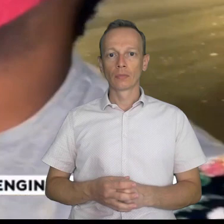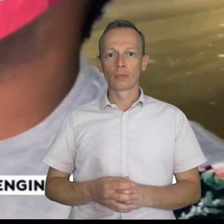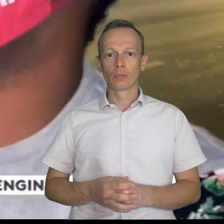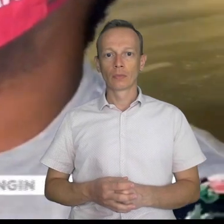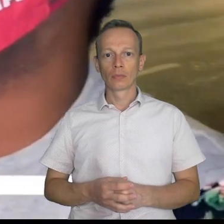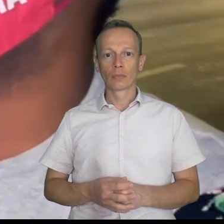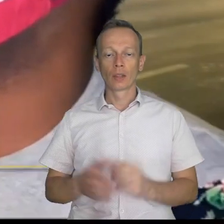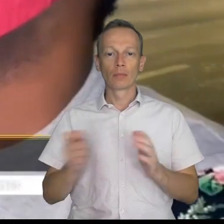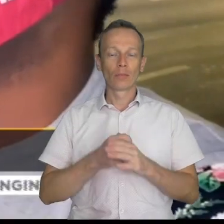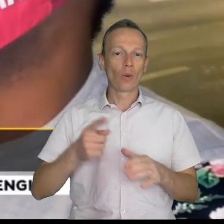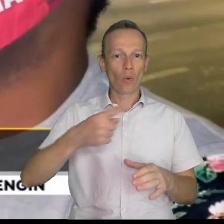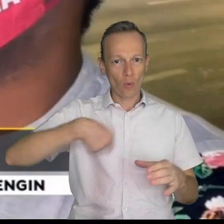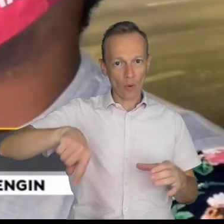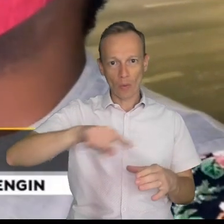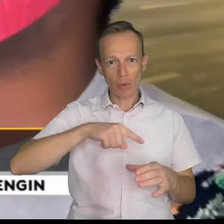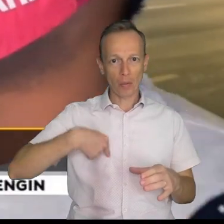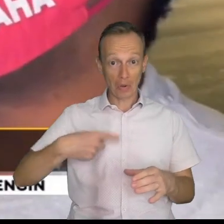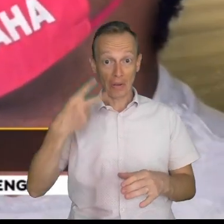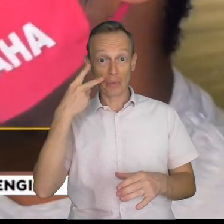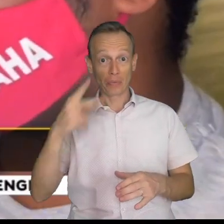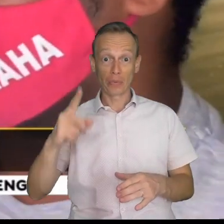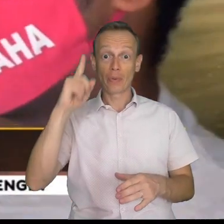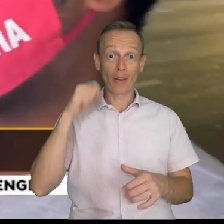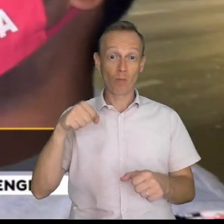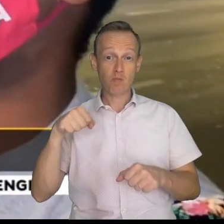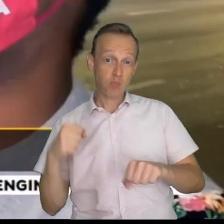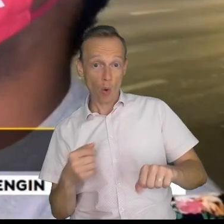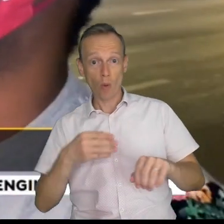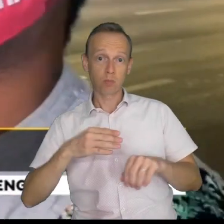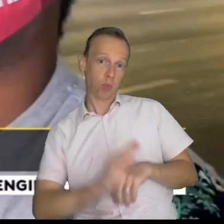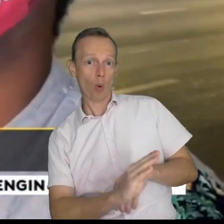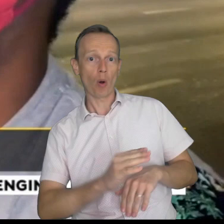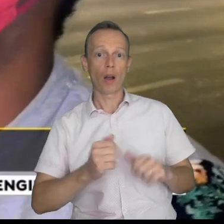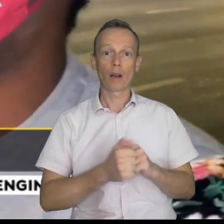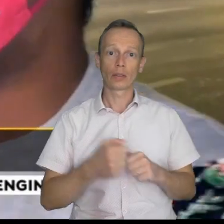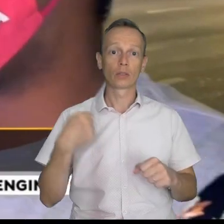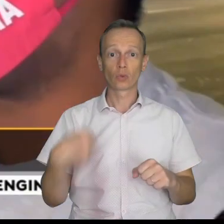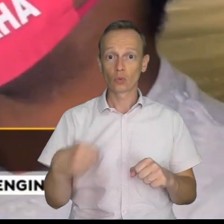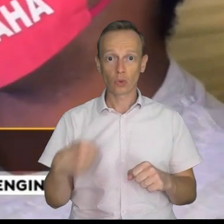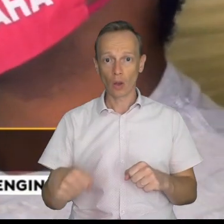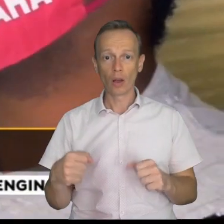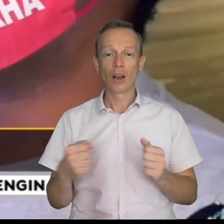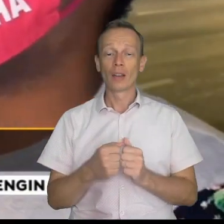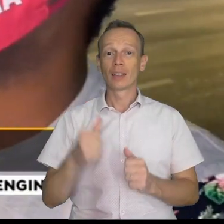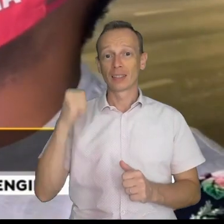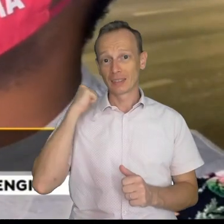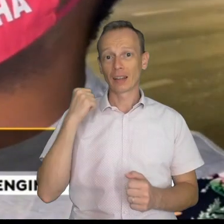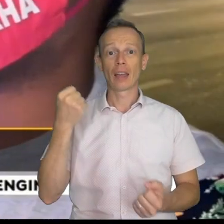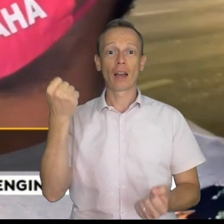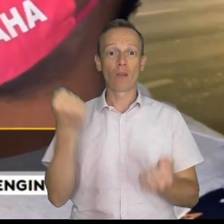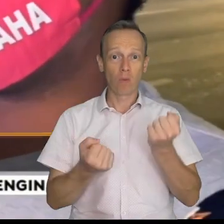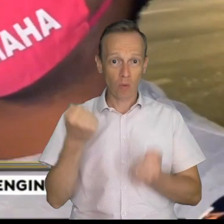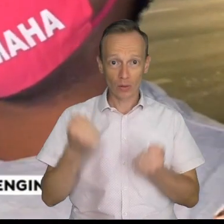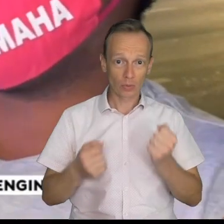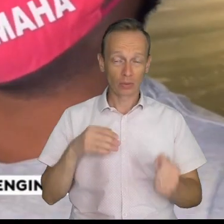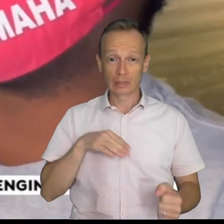'entendant du repos, j'ai vu une femme en train de glisser son scooter qui a frôlé la route. Avec une voiture